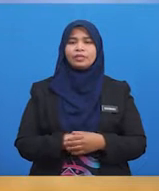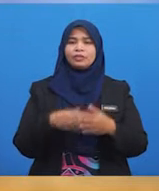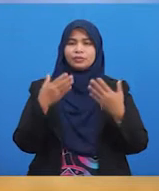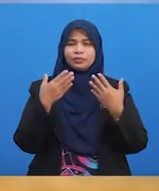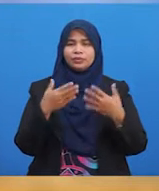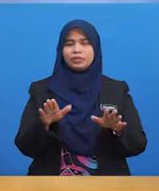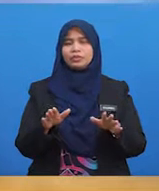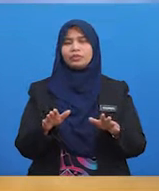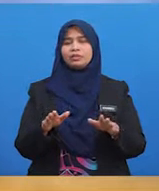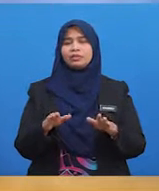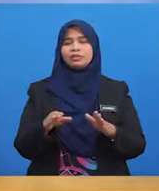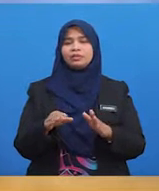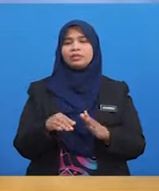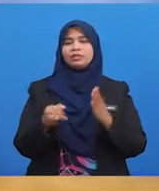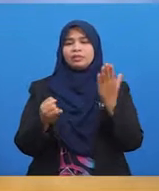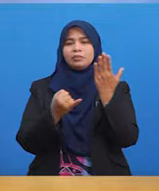Sudah.